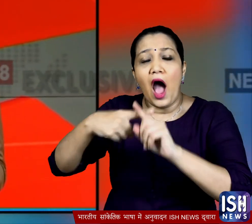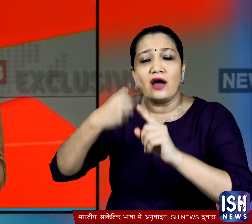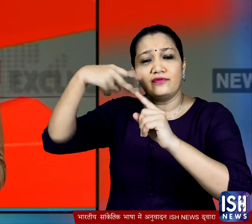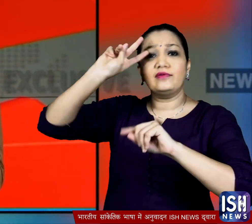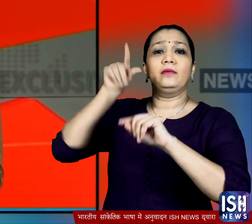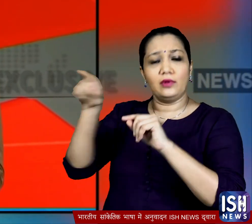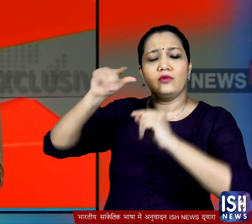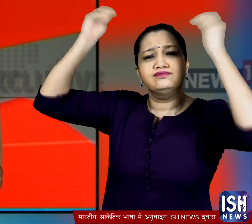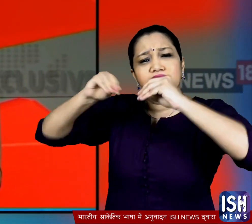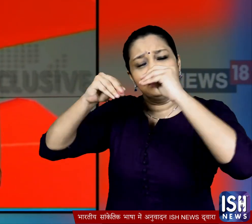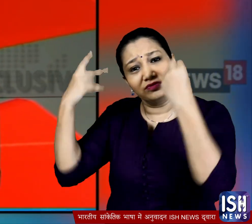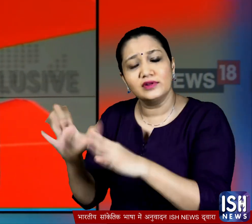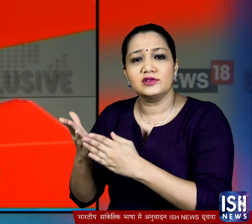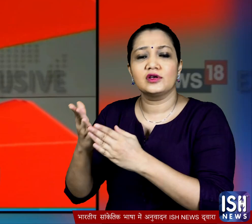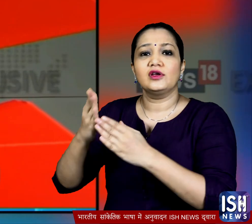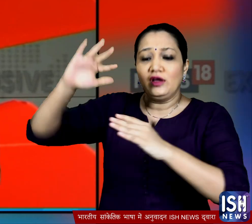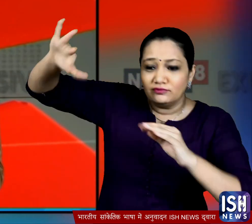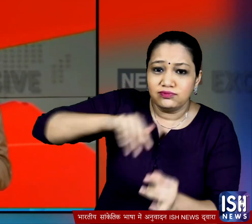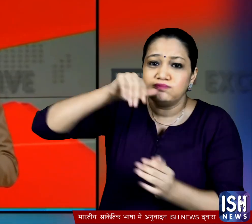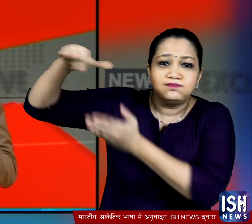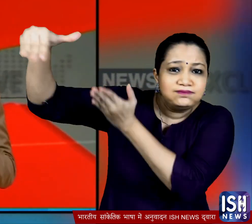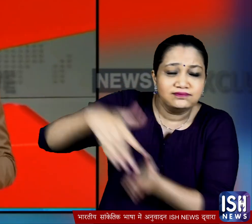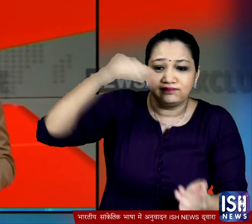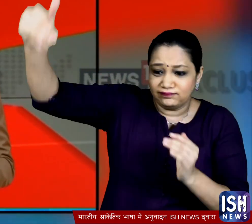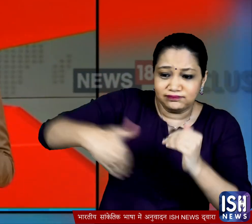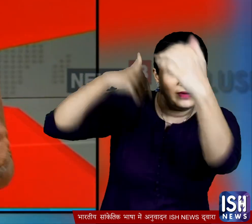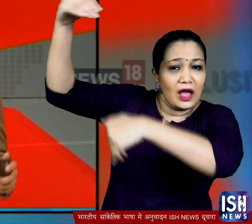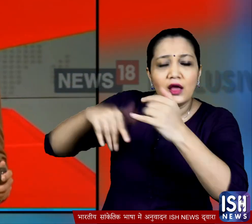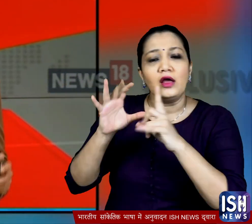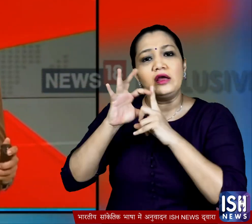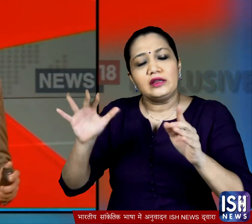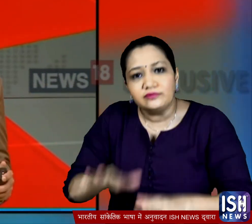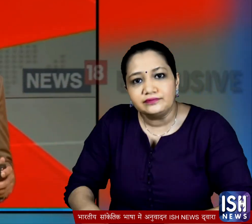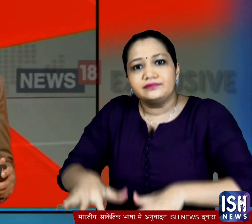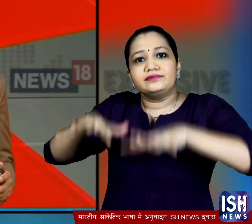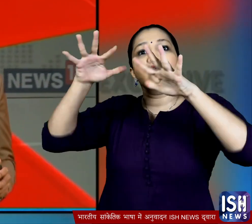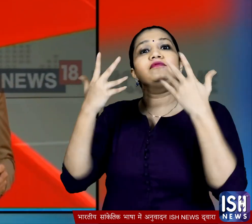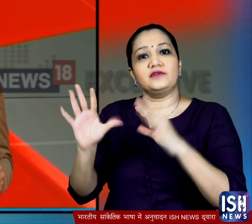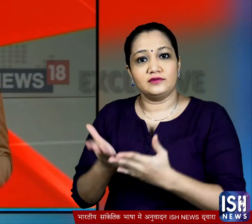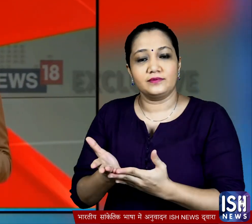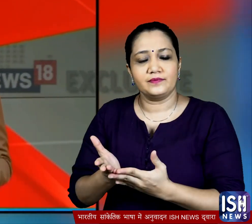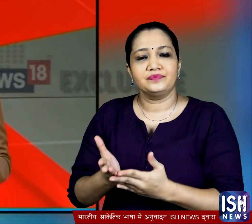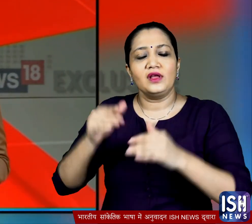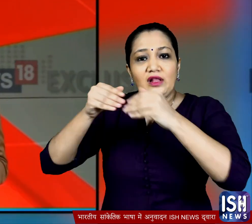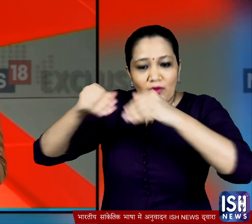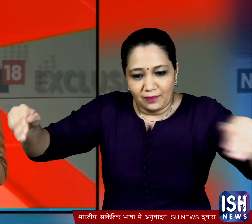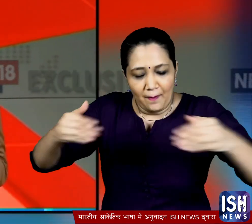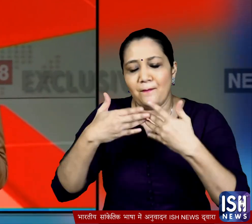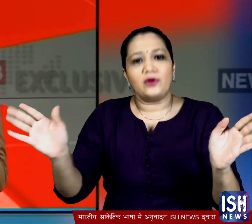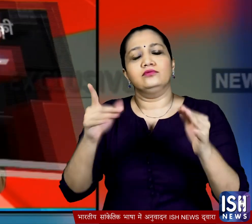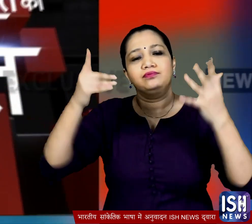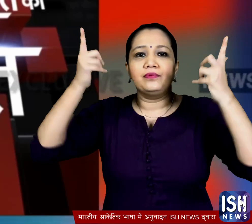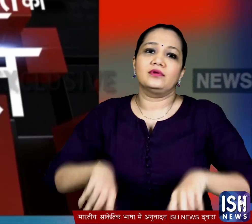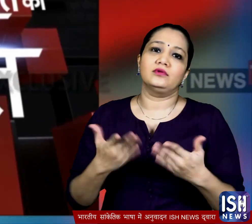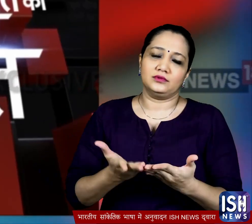बरस चुका, जिसकी वजह से नेपाल से बिहार की तरफ आने वाली सभी नदियां खतरे का निशान पार कर चुकी हैं और अब तटबंध तोड़कर